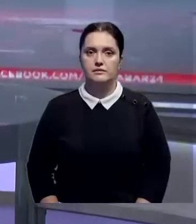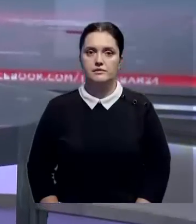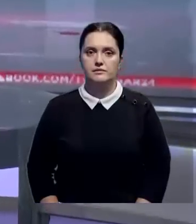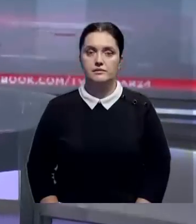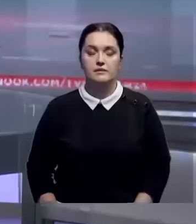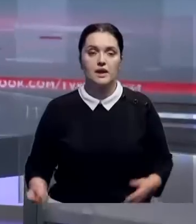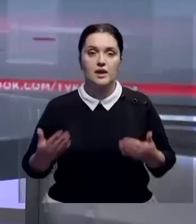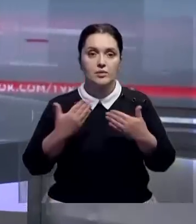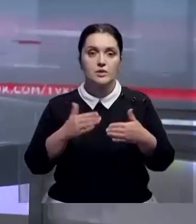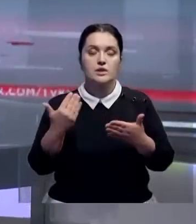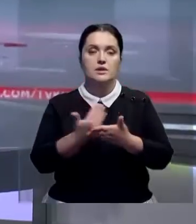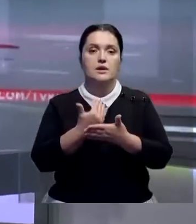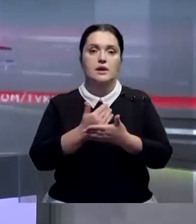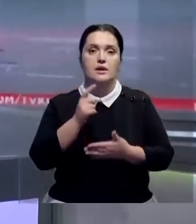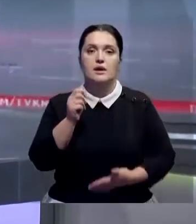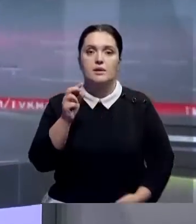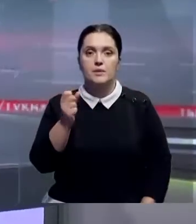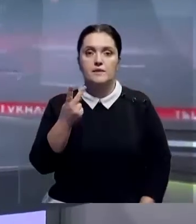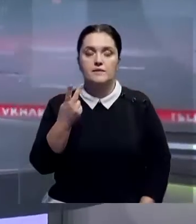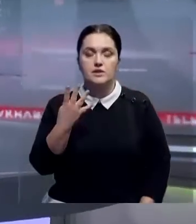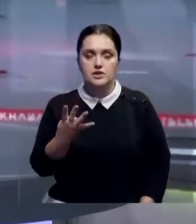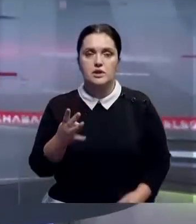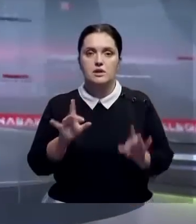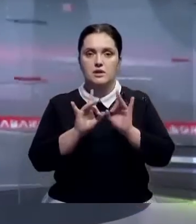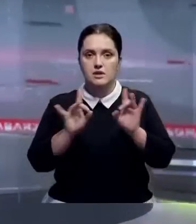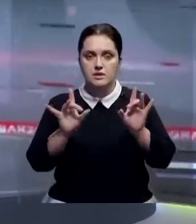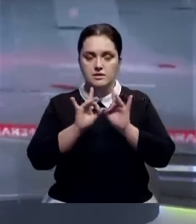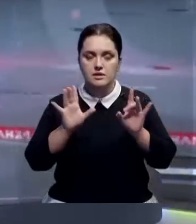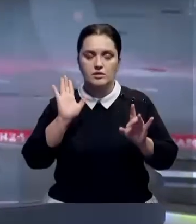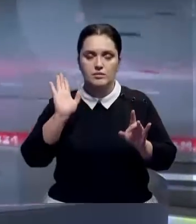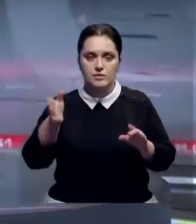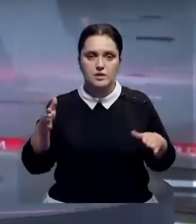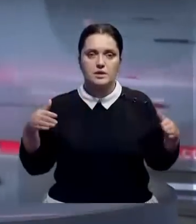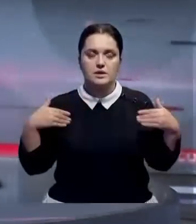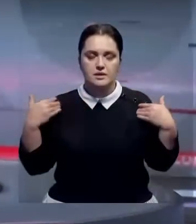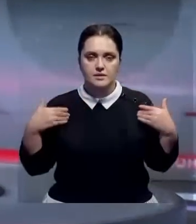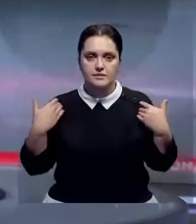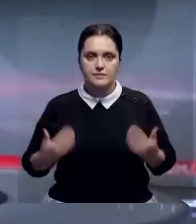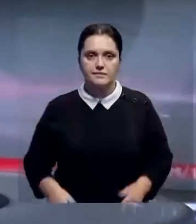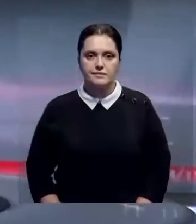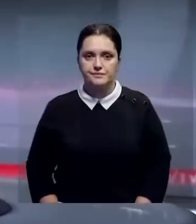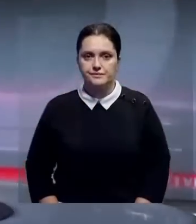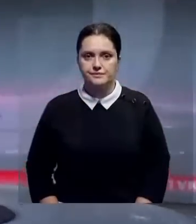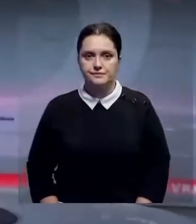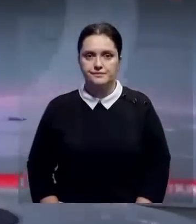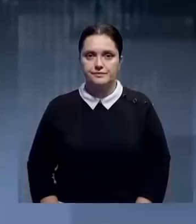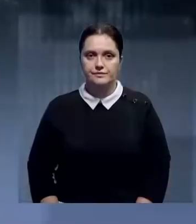новостей на Хабар-24. Мы продолжаем рассказывать о самом важном данном часу. В студии Потапова Саркулова. Сурдоперевод обеспечивает Виктория